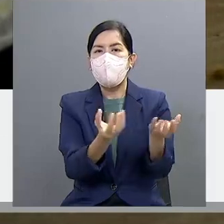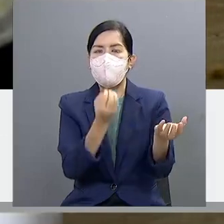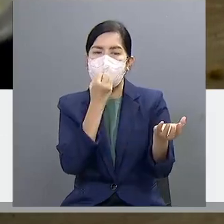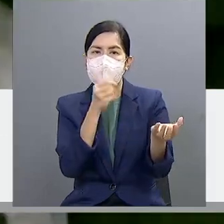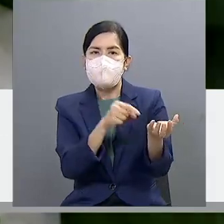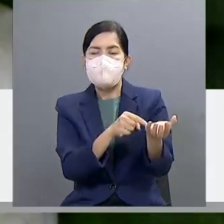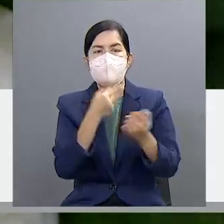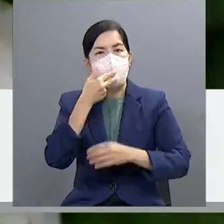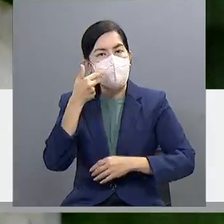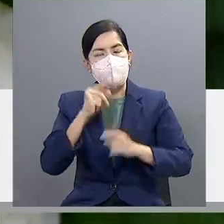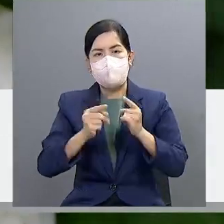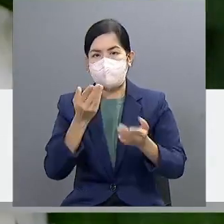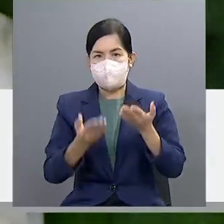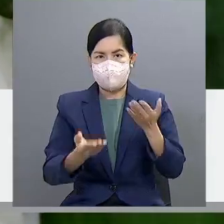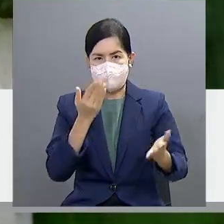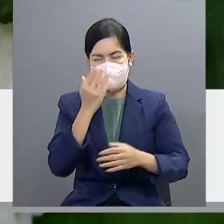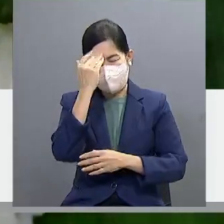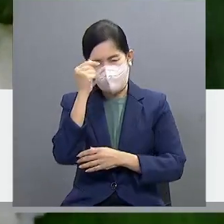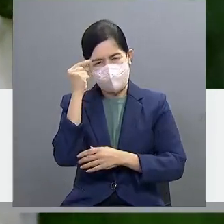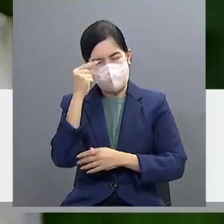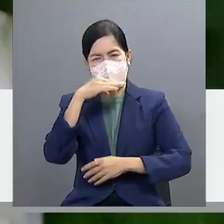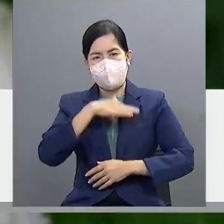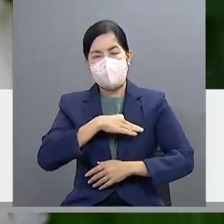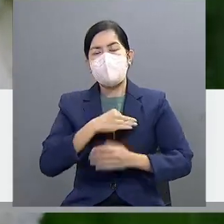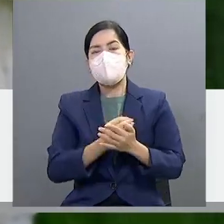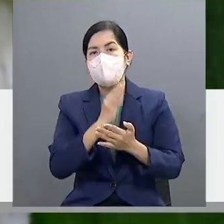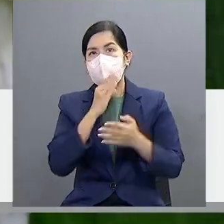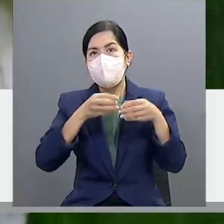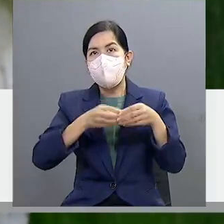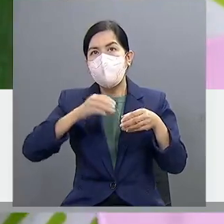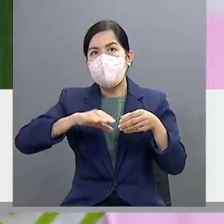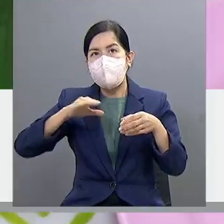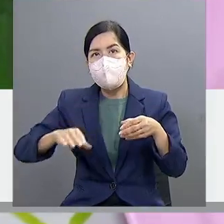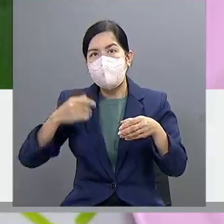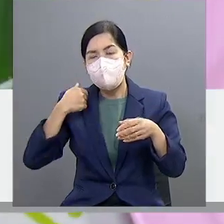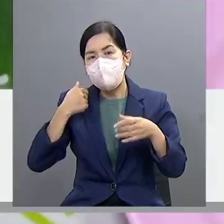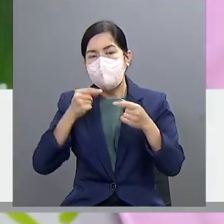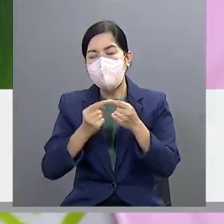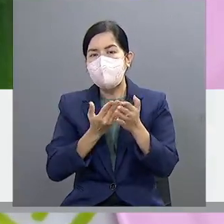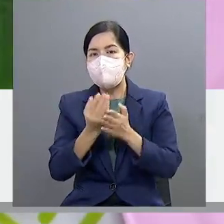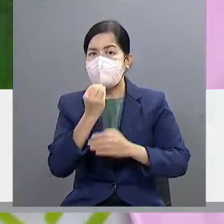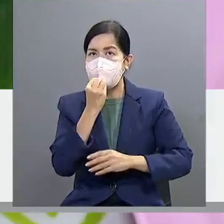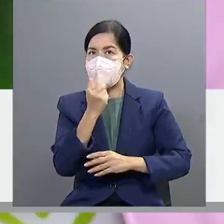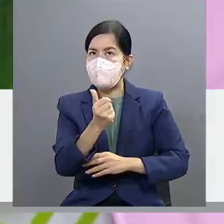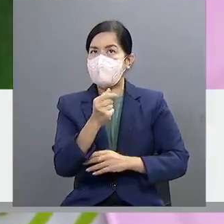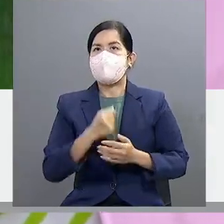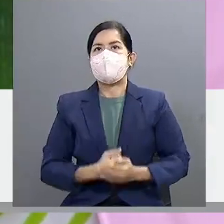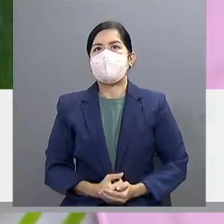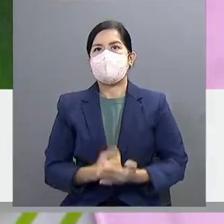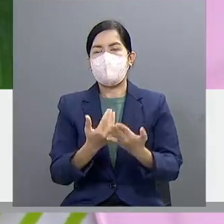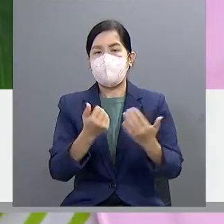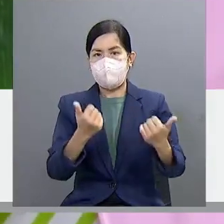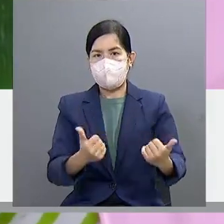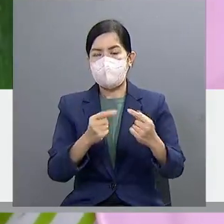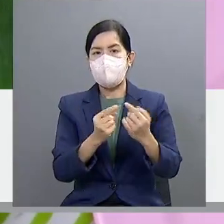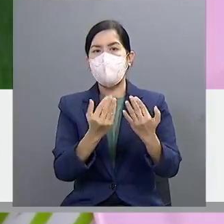องว่าอาจจะทำให้กลุ่มเปราะบางเข้าถึงได้โดยไม่ตั้งใจและในระหว่างที่รอกฎหมายหลักกำลังพิจารณ